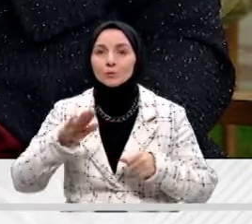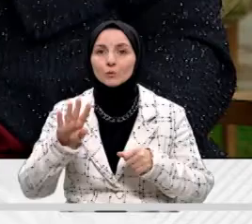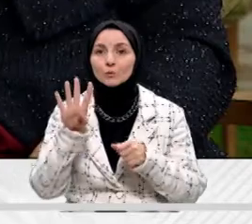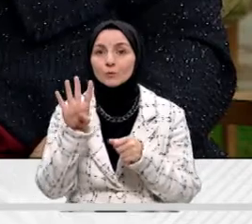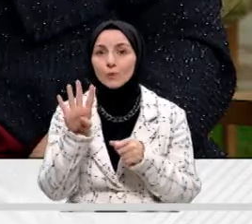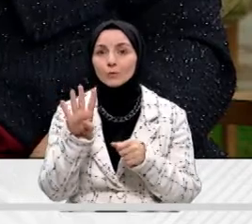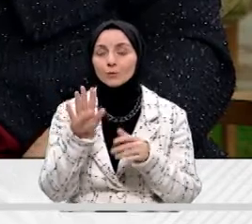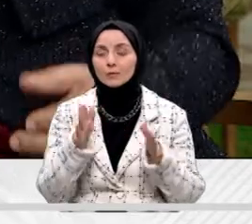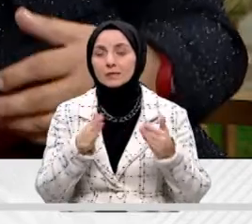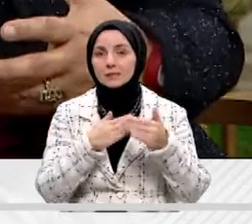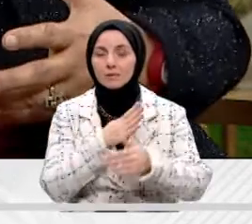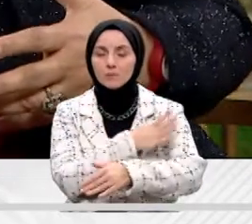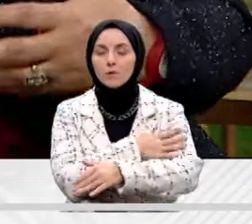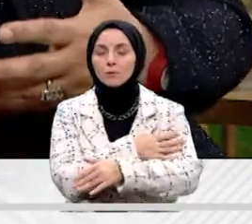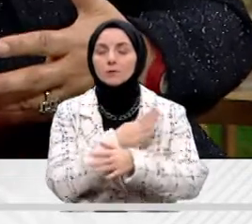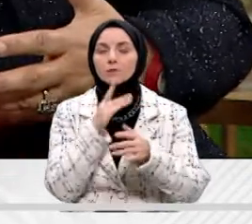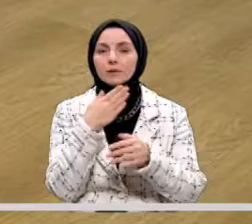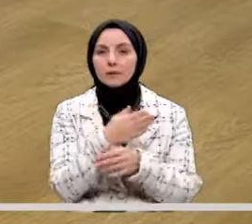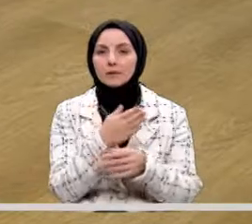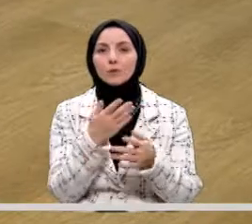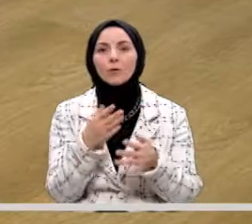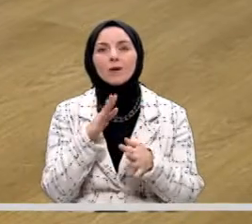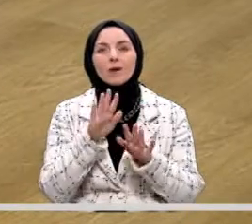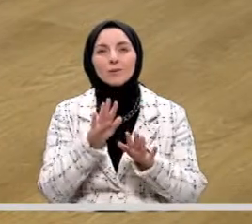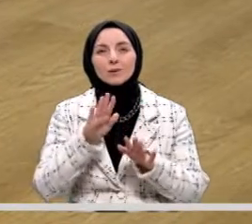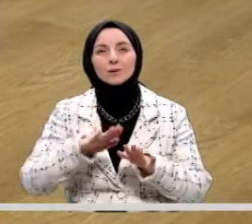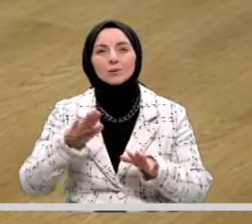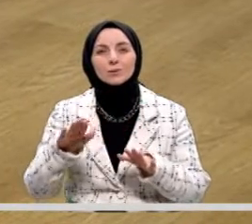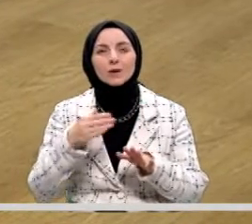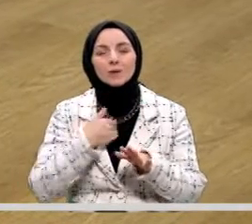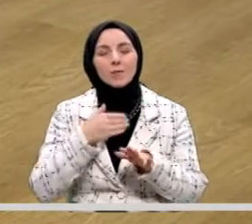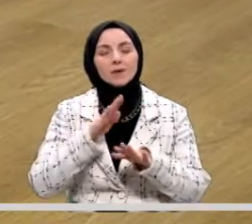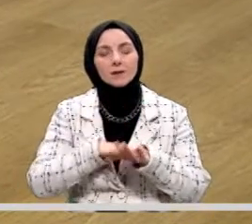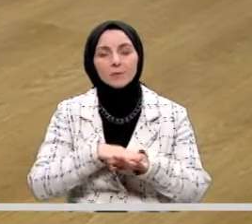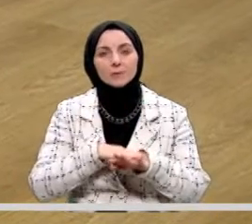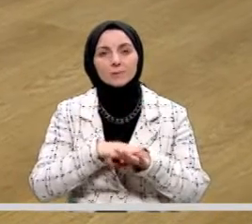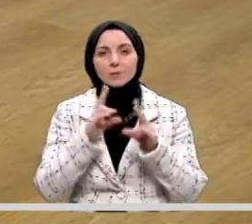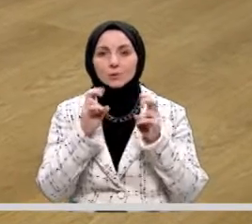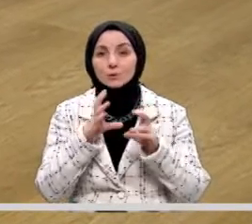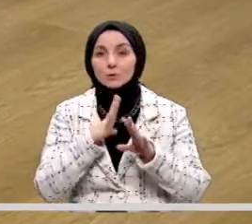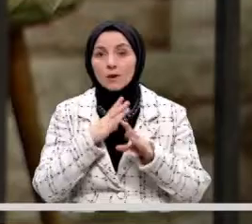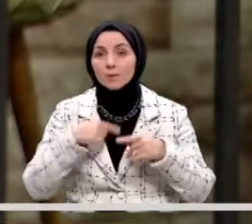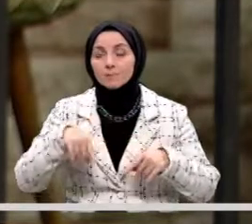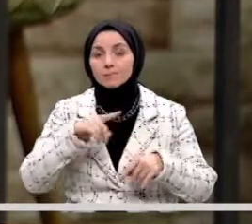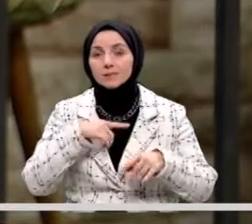ama çocuklarda Hani ben bilirim ben yaparım noktası var ya Şimdi biz ne istiyoruz çocuklarımızdan